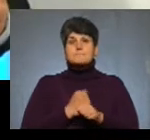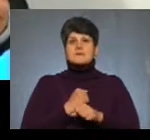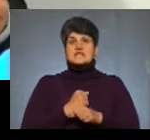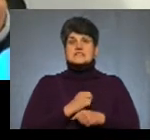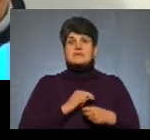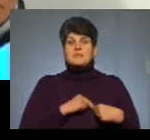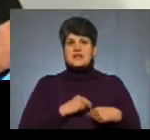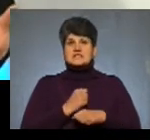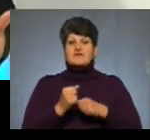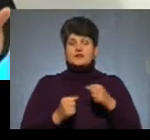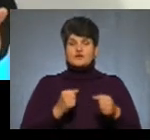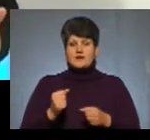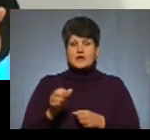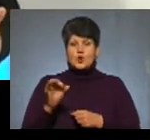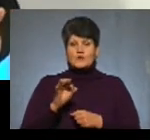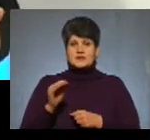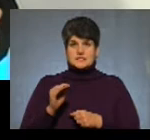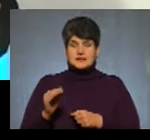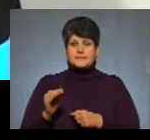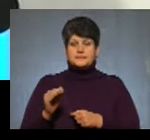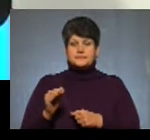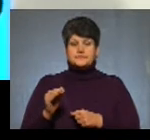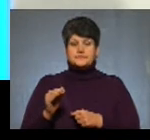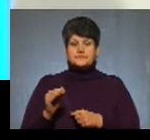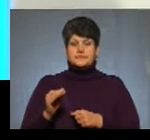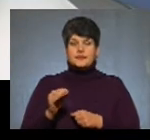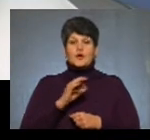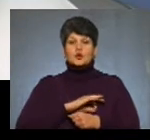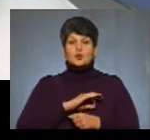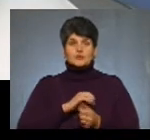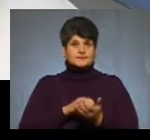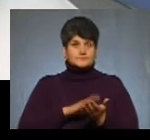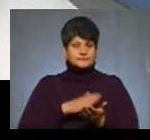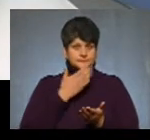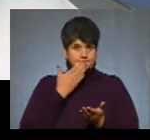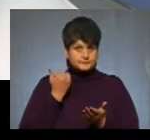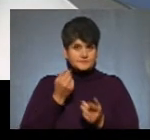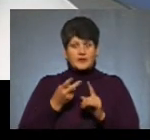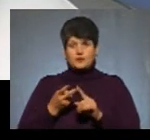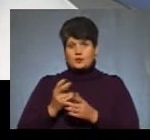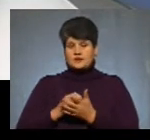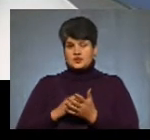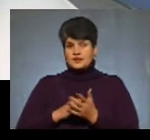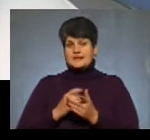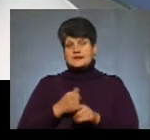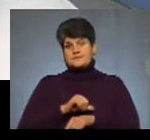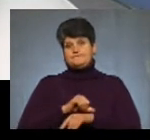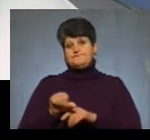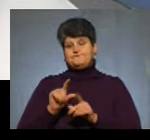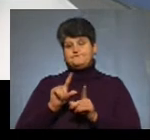працевлаштування. Неофіційне працевлаштування, тобто доходи, які не обліковані. І друга причина – це перебування за